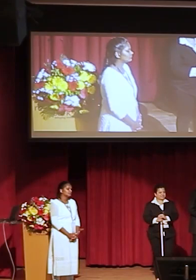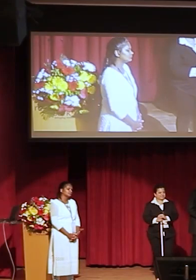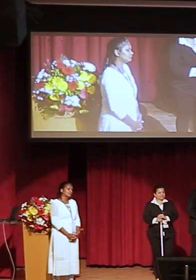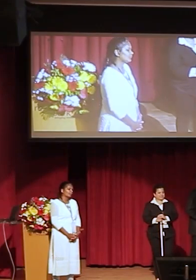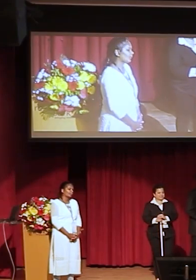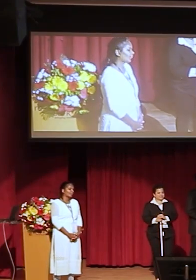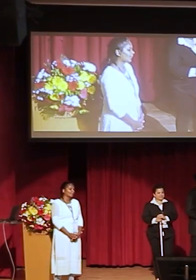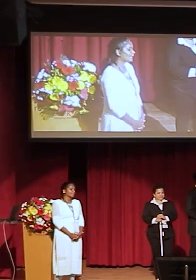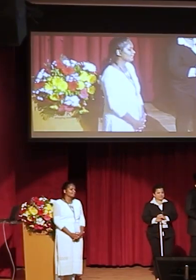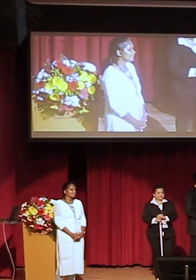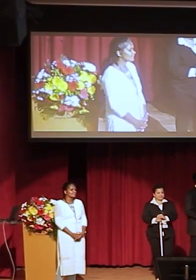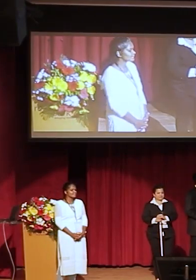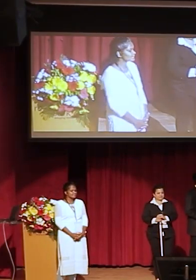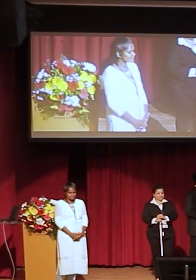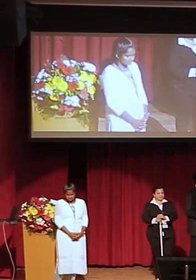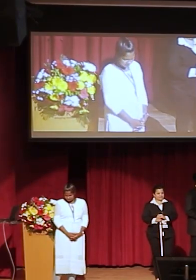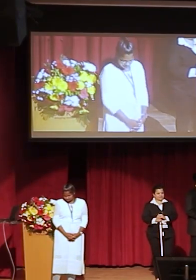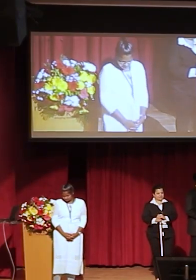इस महामारी।